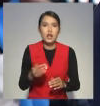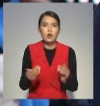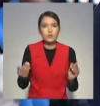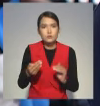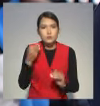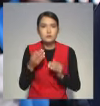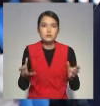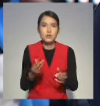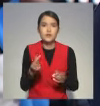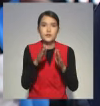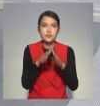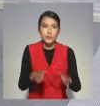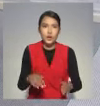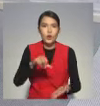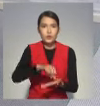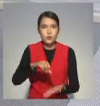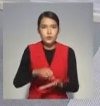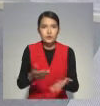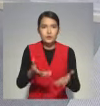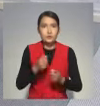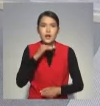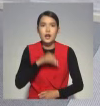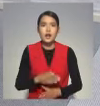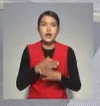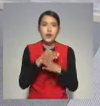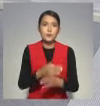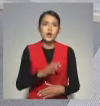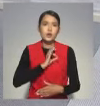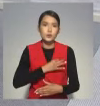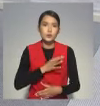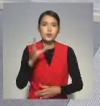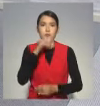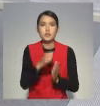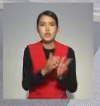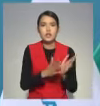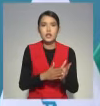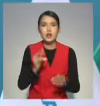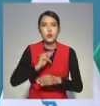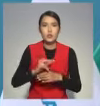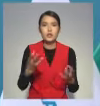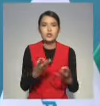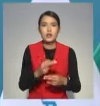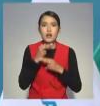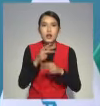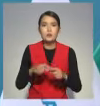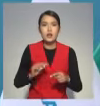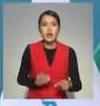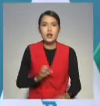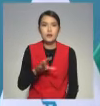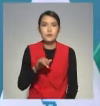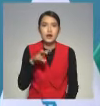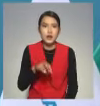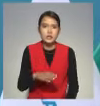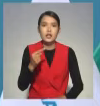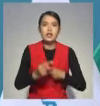от финпирамид. Участники также получают практическую помощь юристов. Чтобы записаться на курсы, необходимо обратиться в ближайший филиал